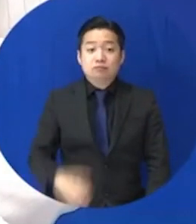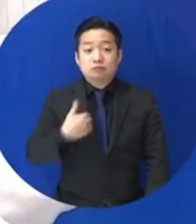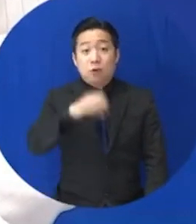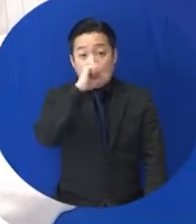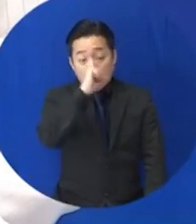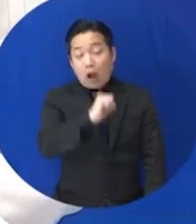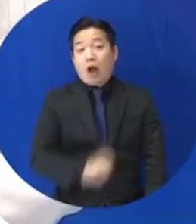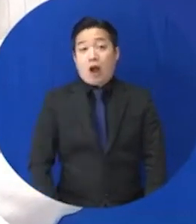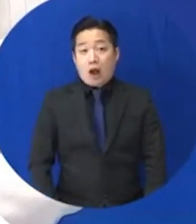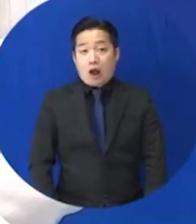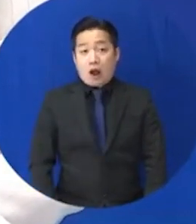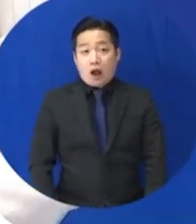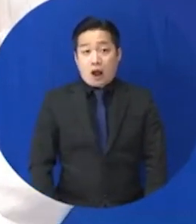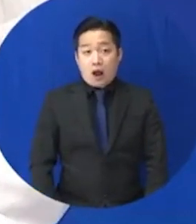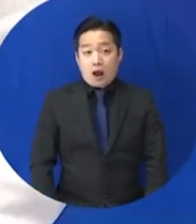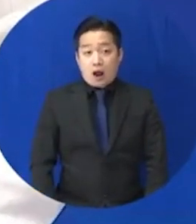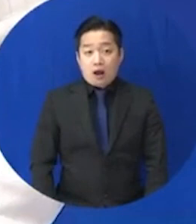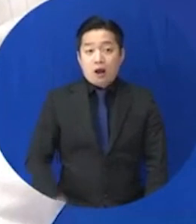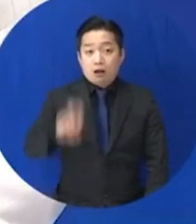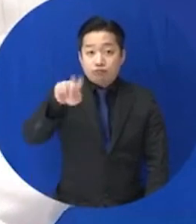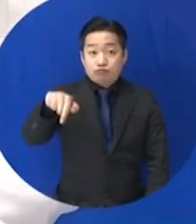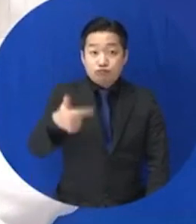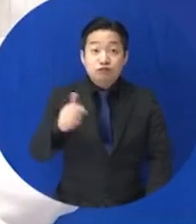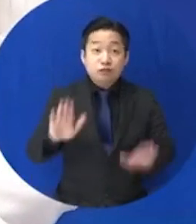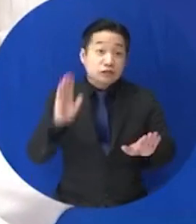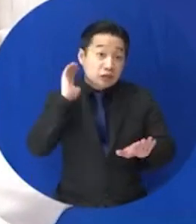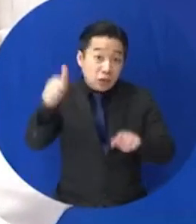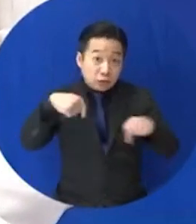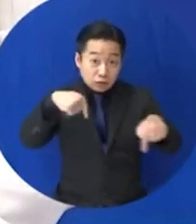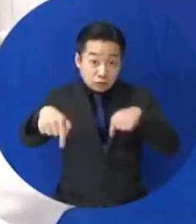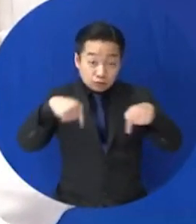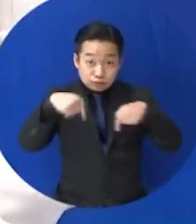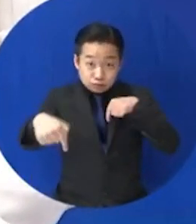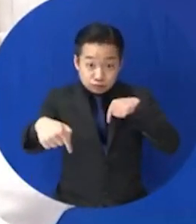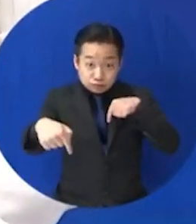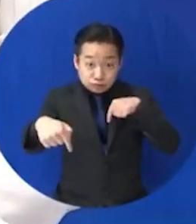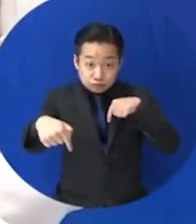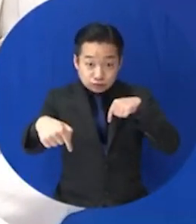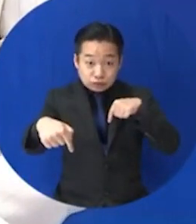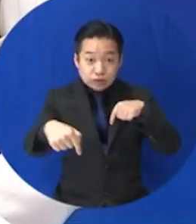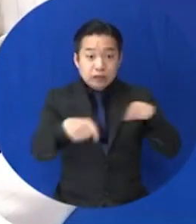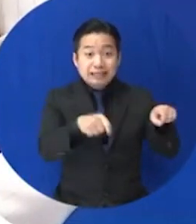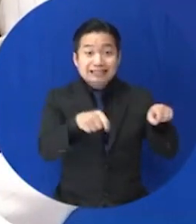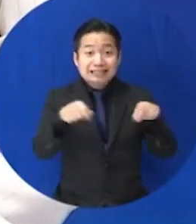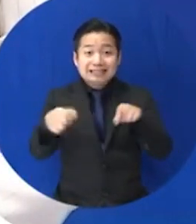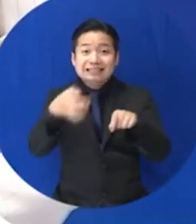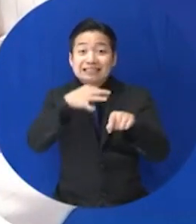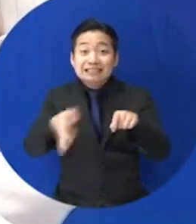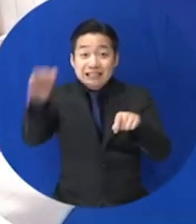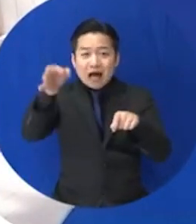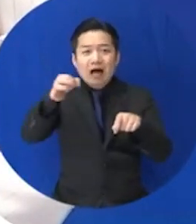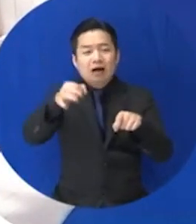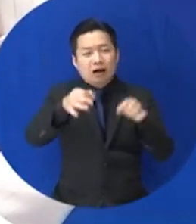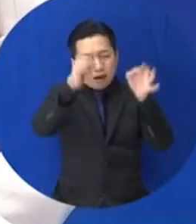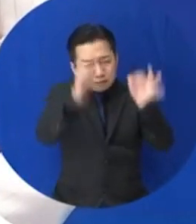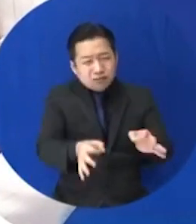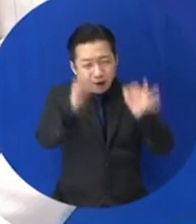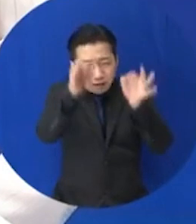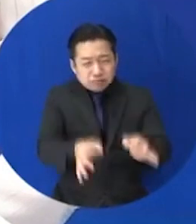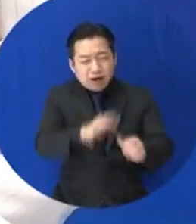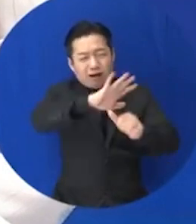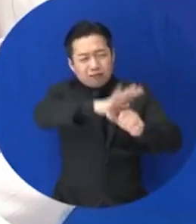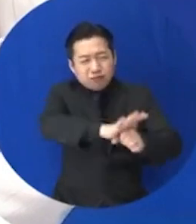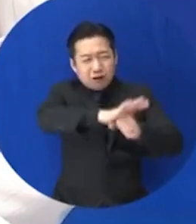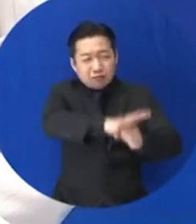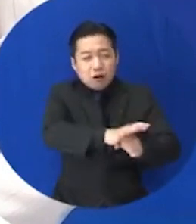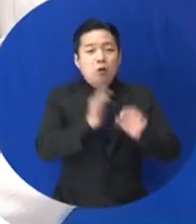좋습니다. 사실은 뭐 문재인 정부에서도 이 지연 이자 금리를 상당히 낮추는 노력을 많이 했죠.